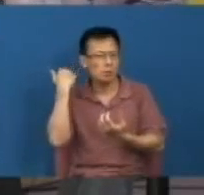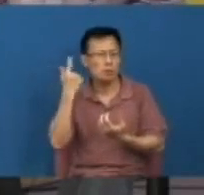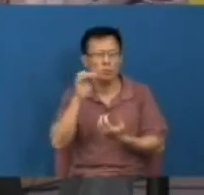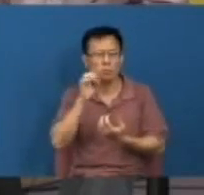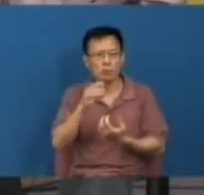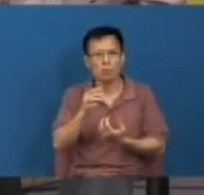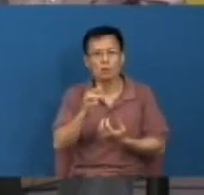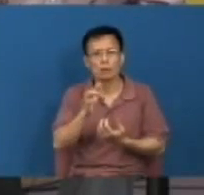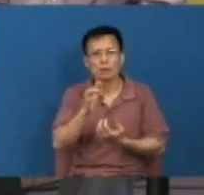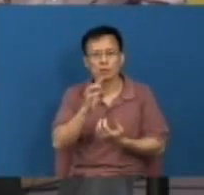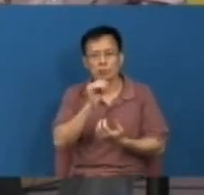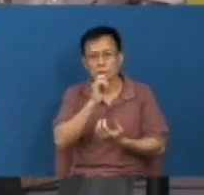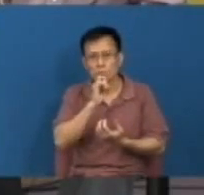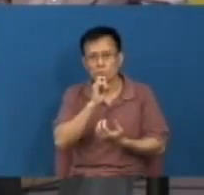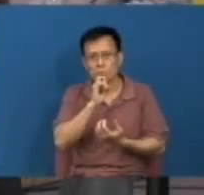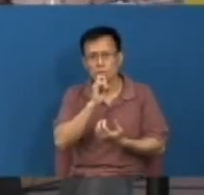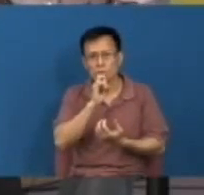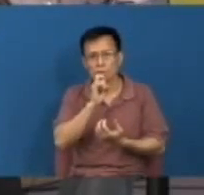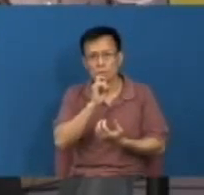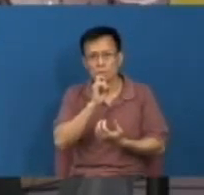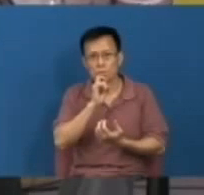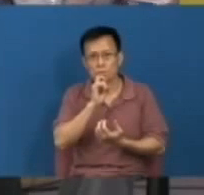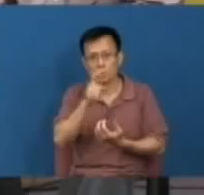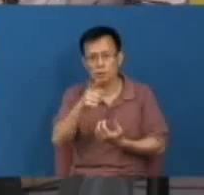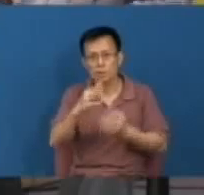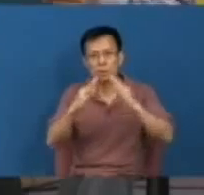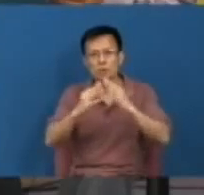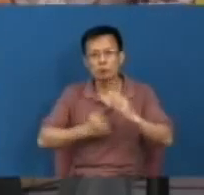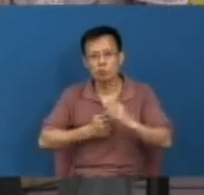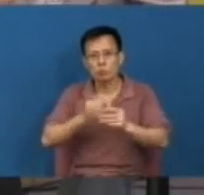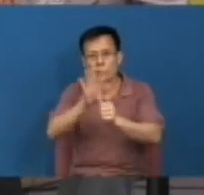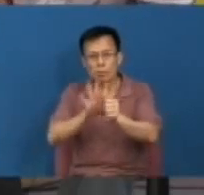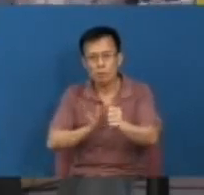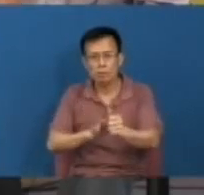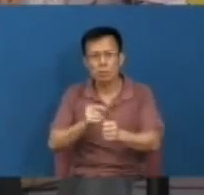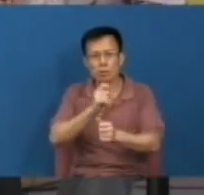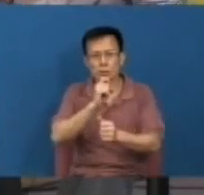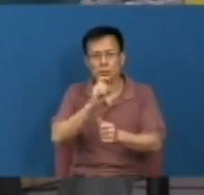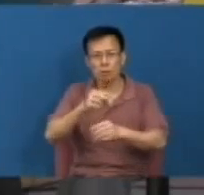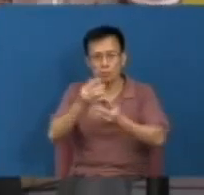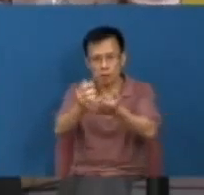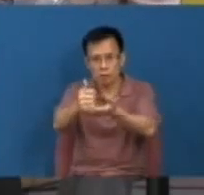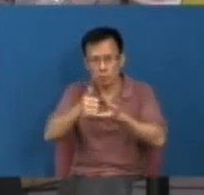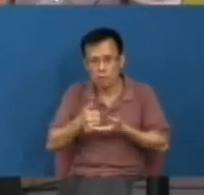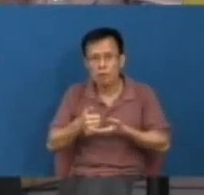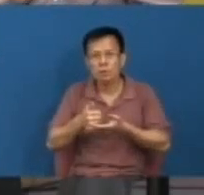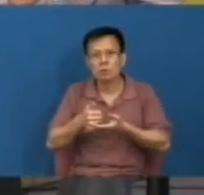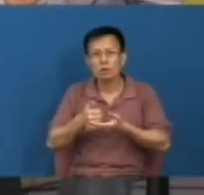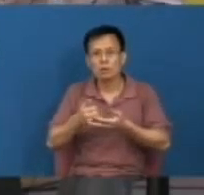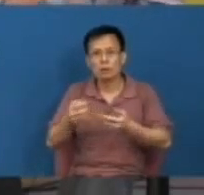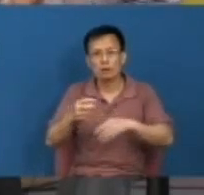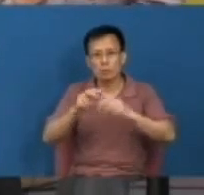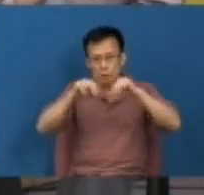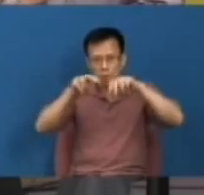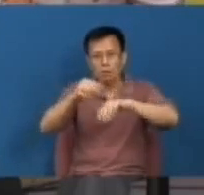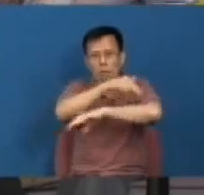話有你哋作為業主受影響，都可以請你嘅係測量師去估個嗰個係物業嘅價